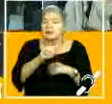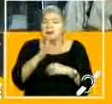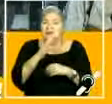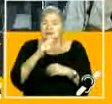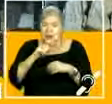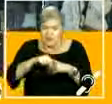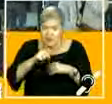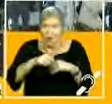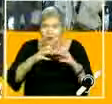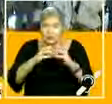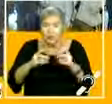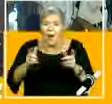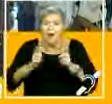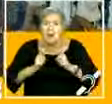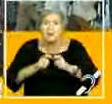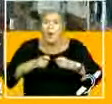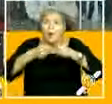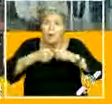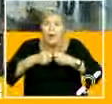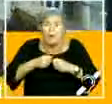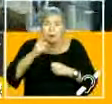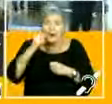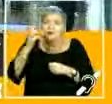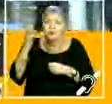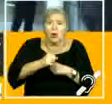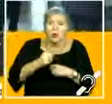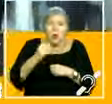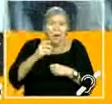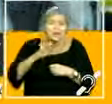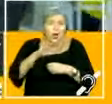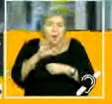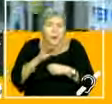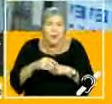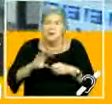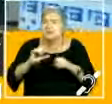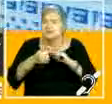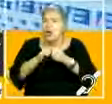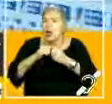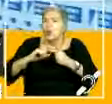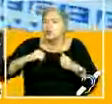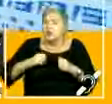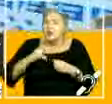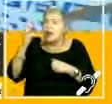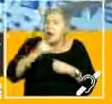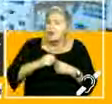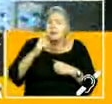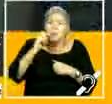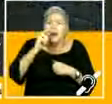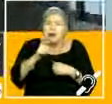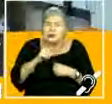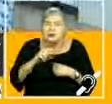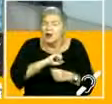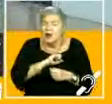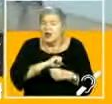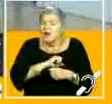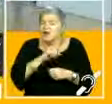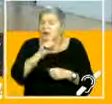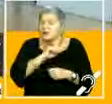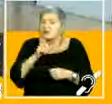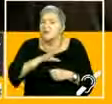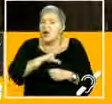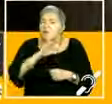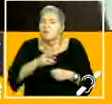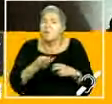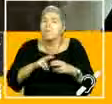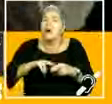și așteptau rudele. Părinți care și-au chemat copiii sau tineri care studiază la noi și și-au adus părinții de teamă ca situația să nu se agraveze și mai